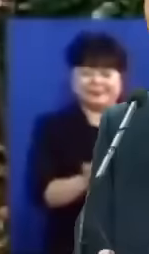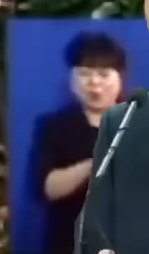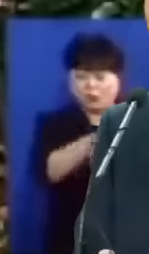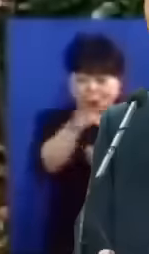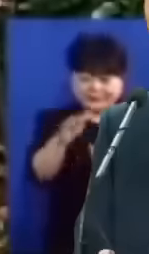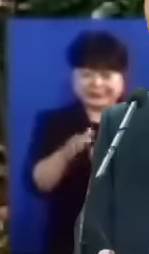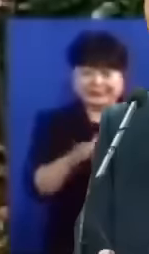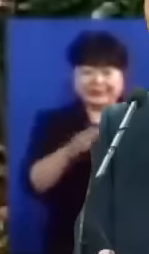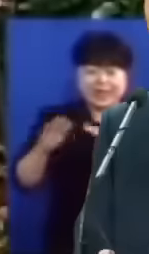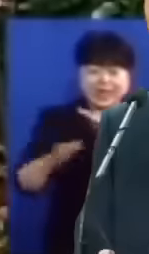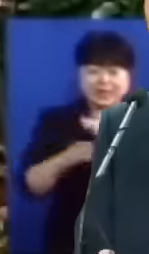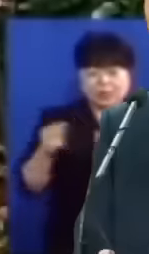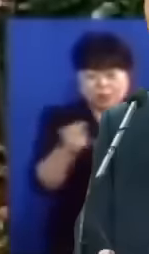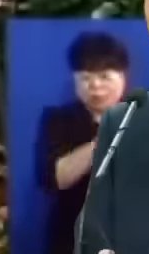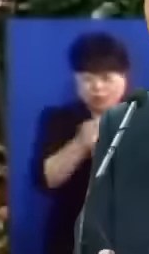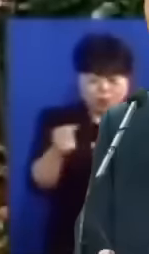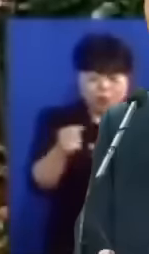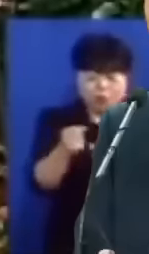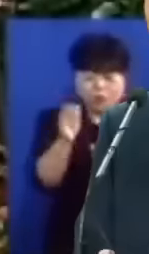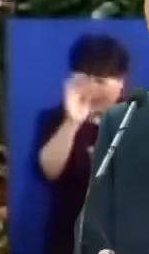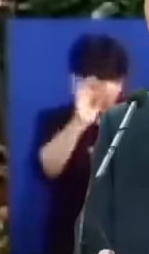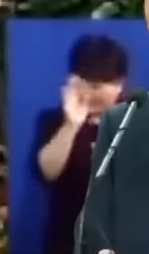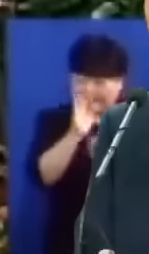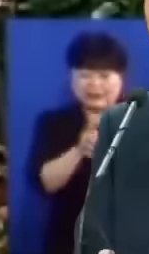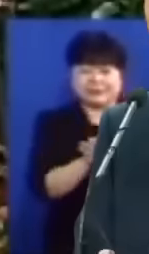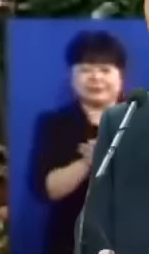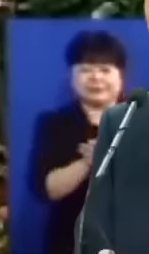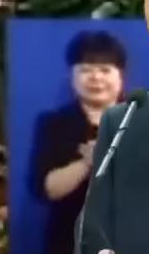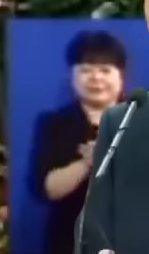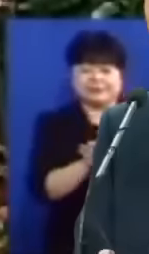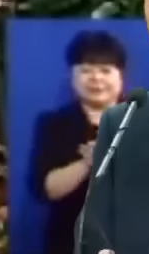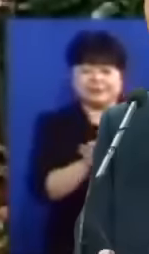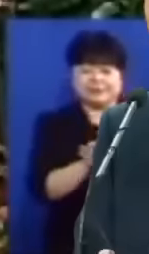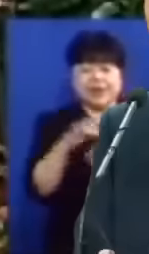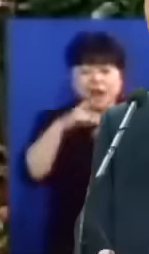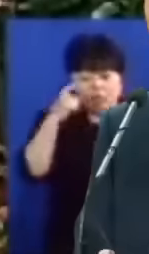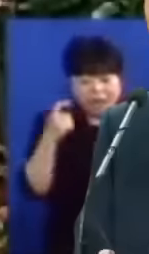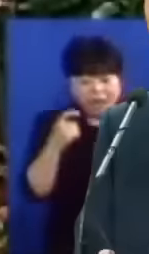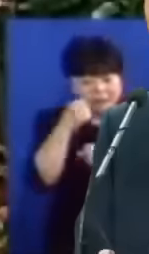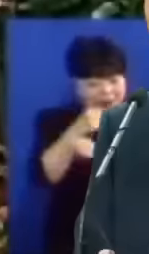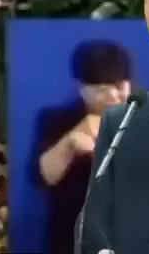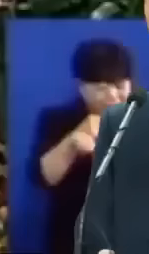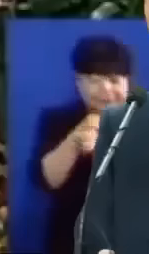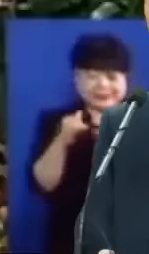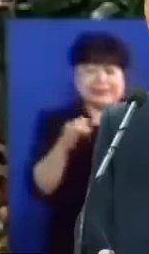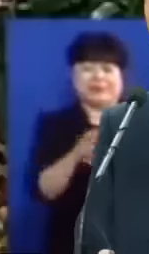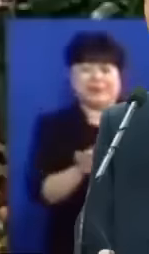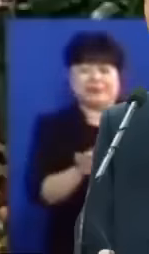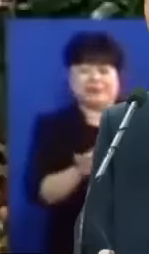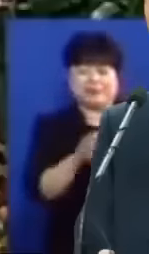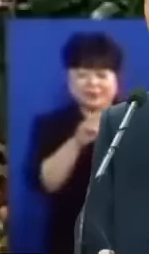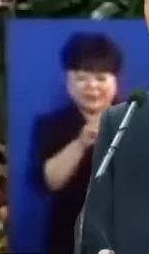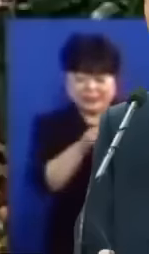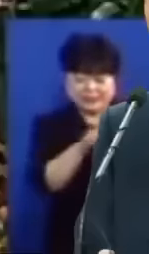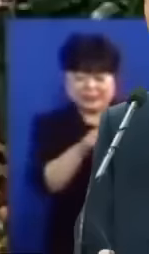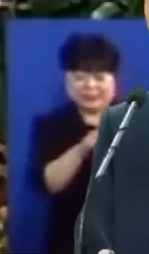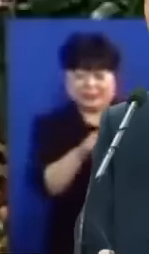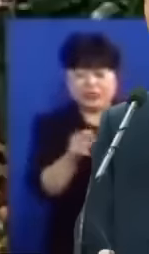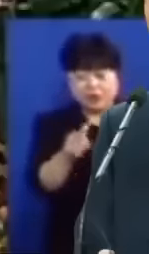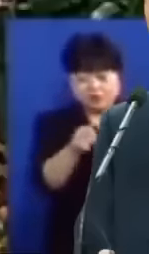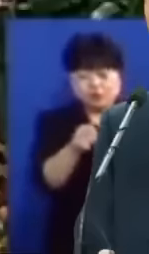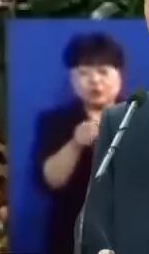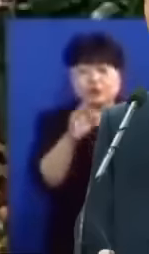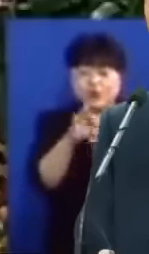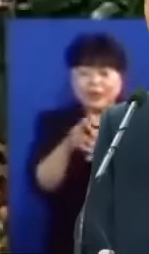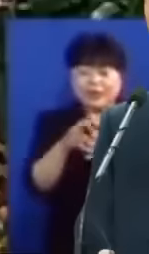우리는 가정폭력을 해서는 절대로 안 됩니다. 프랑스의 철학자이자 비평가인 H.A. 텐은 부부관계를